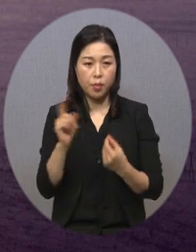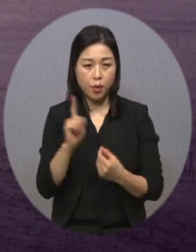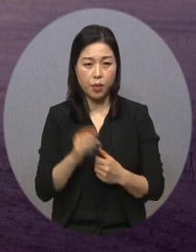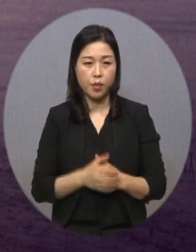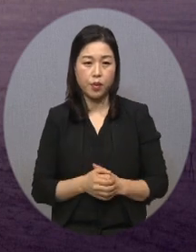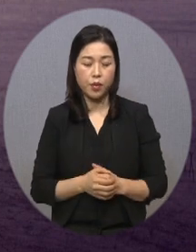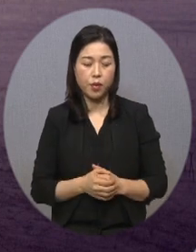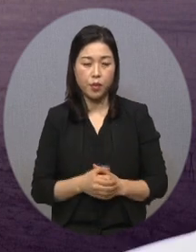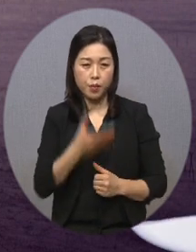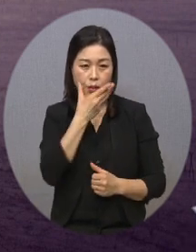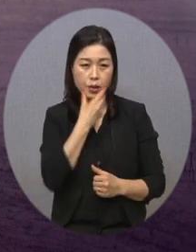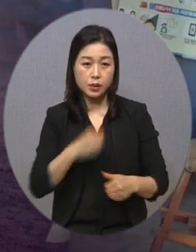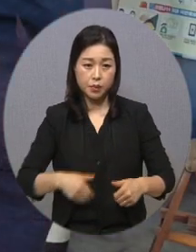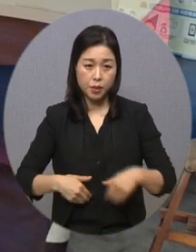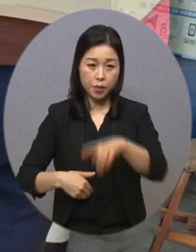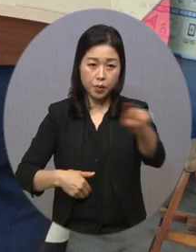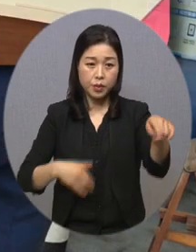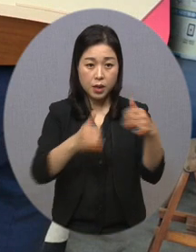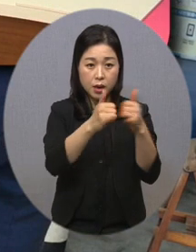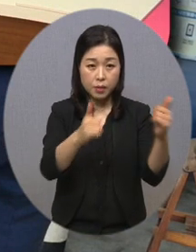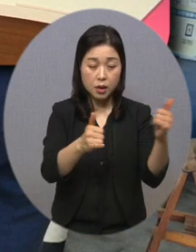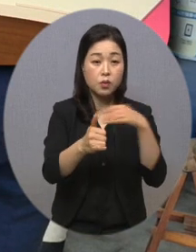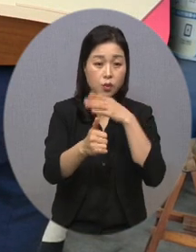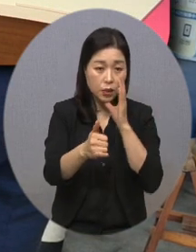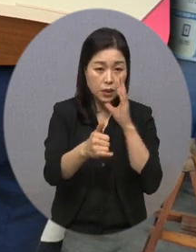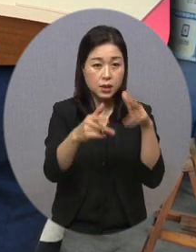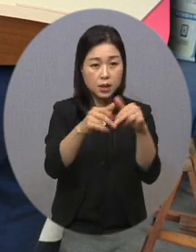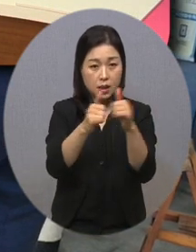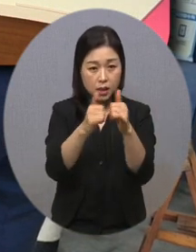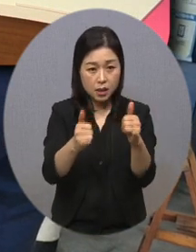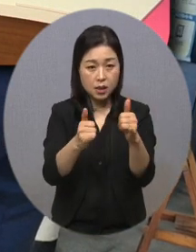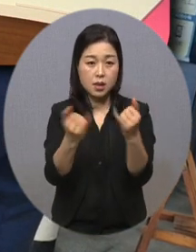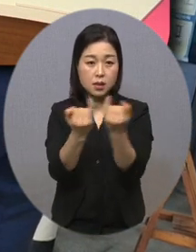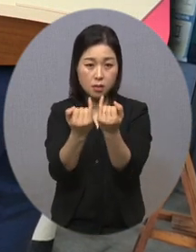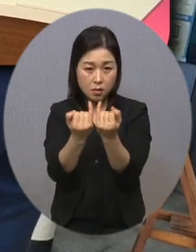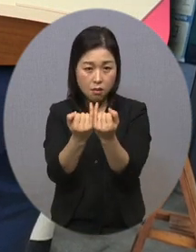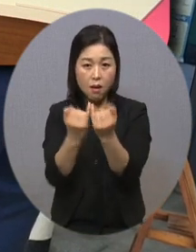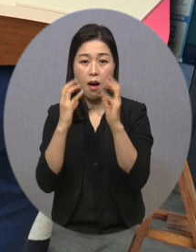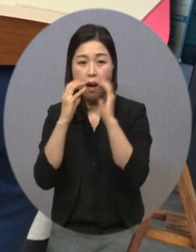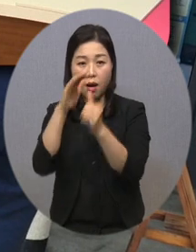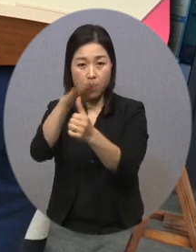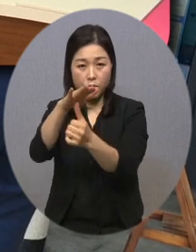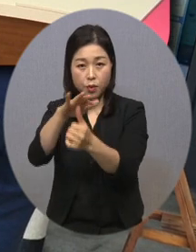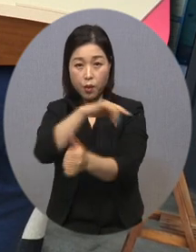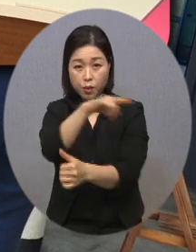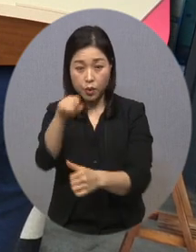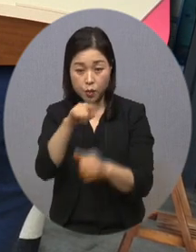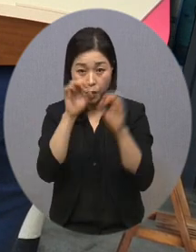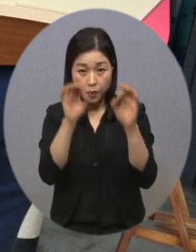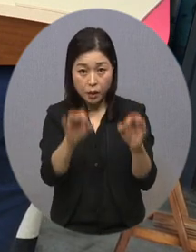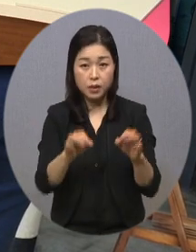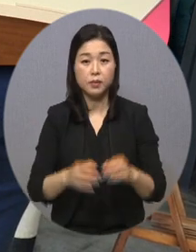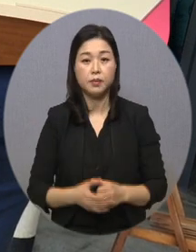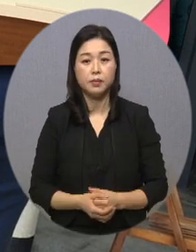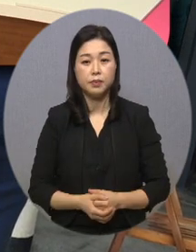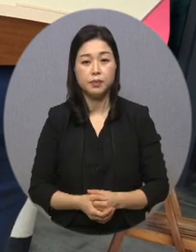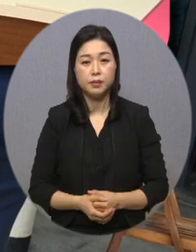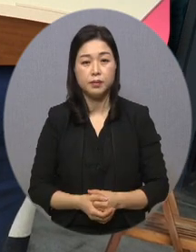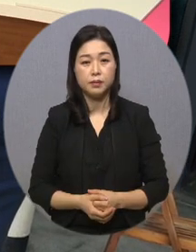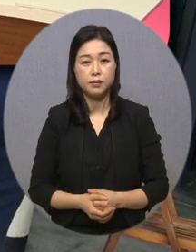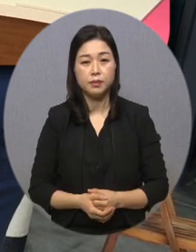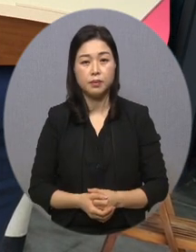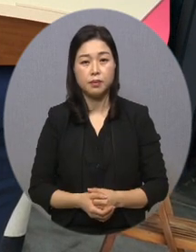복지의 대상이라고 말할 수 있는 노인, 장애인, 여성, 아동의 경우에도 마찬가지로